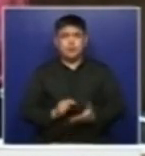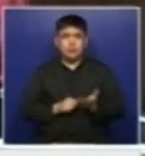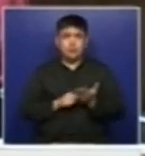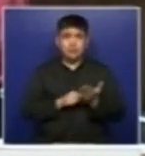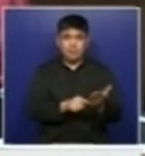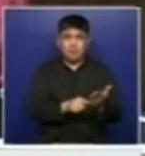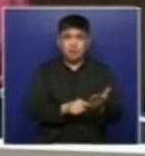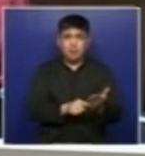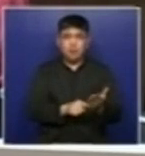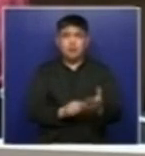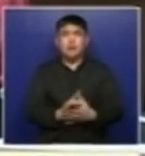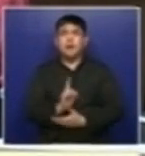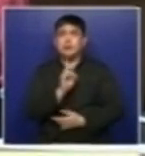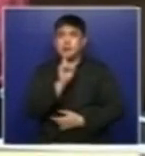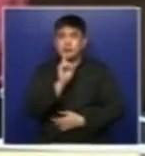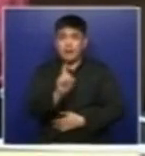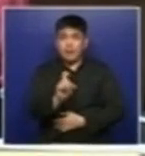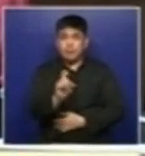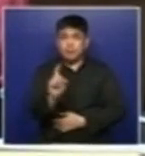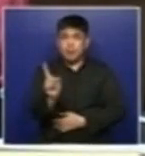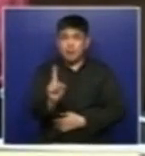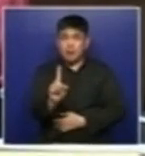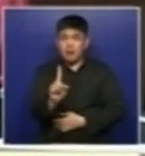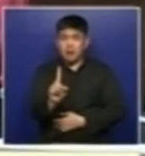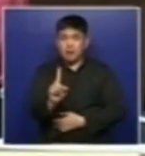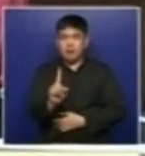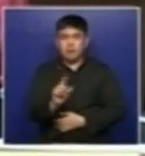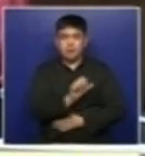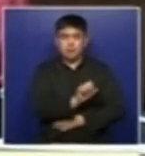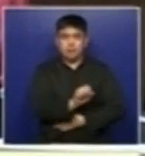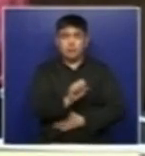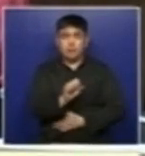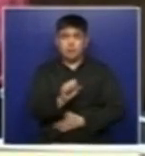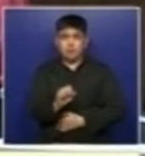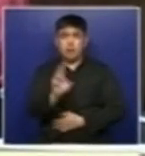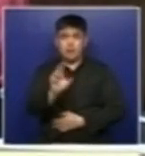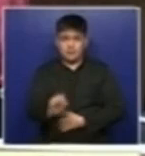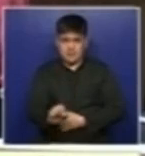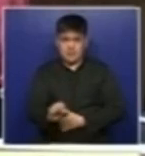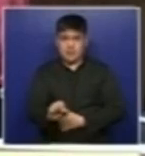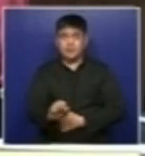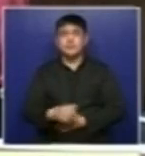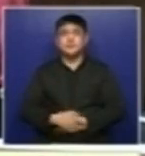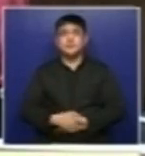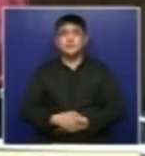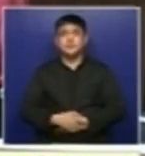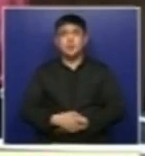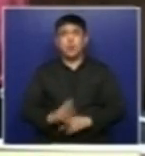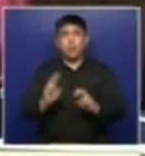าถามต่อสภาผู้แทนราษฎรอันทรงเกียรติกร